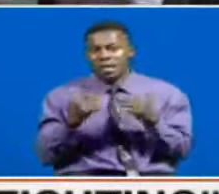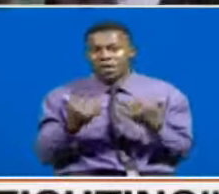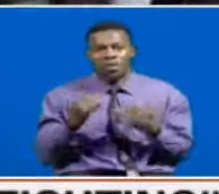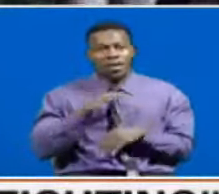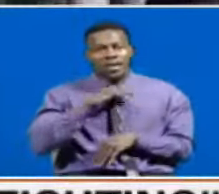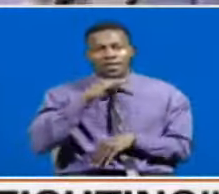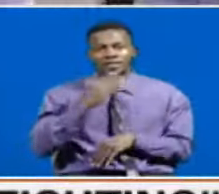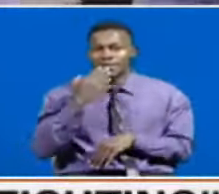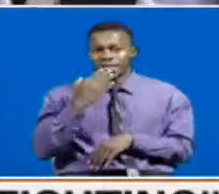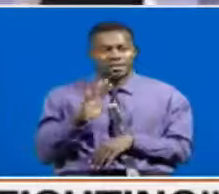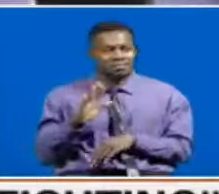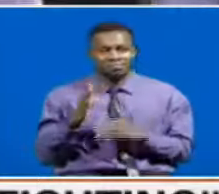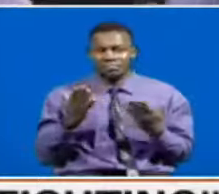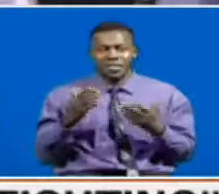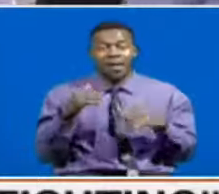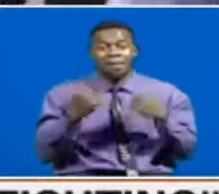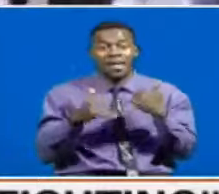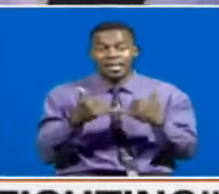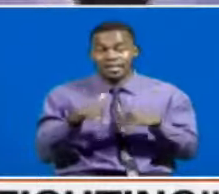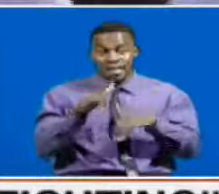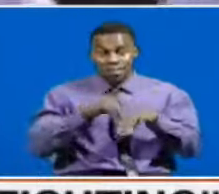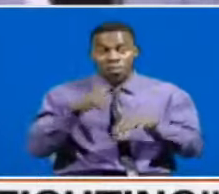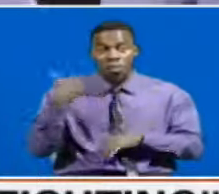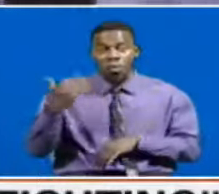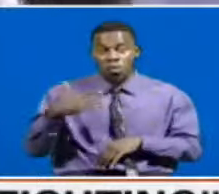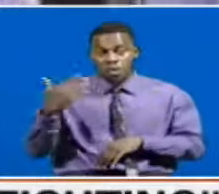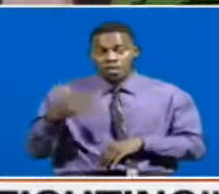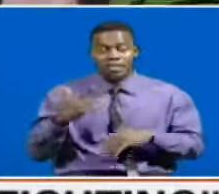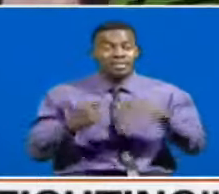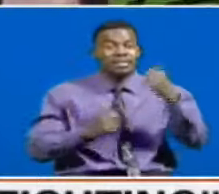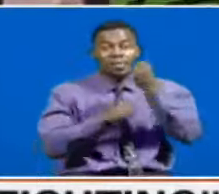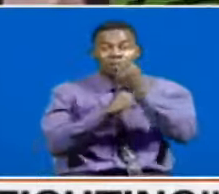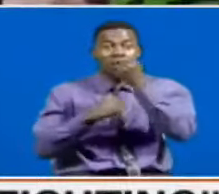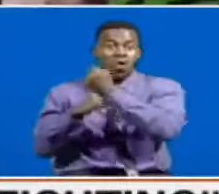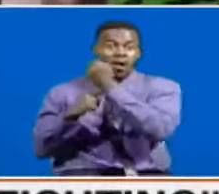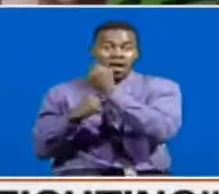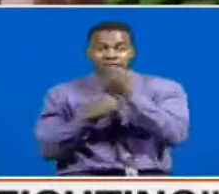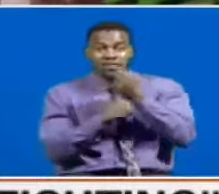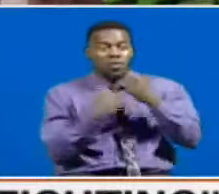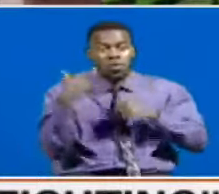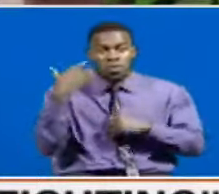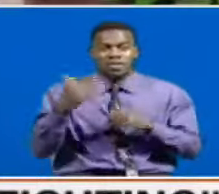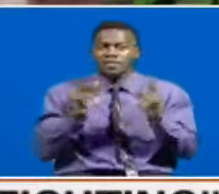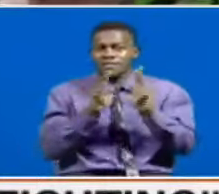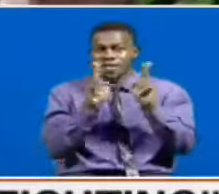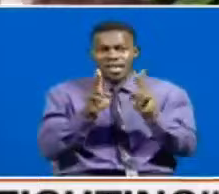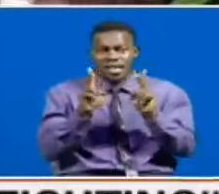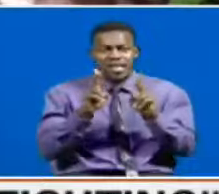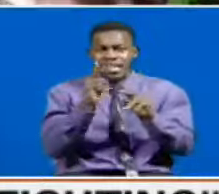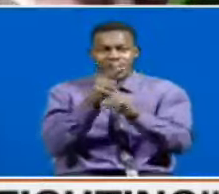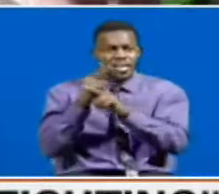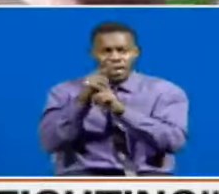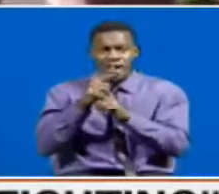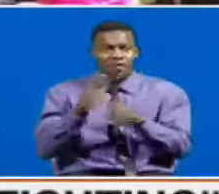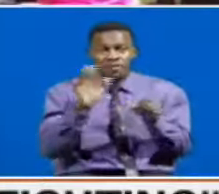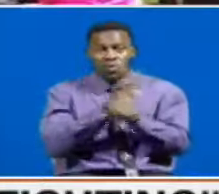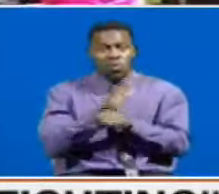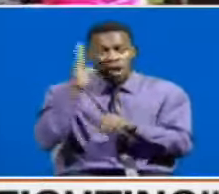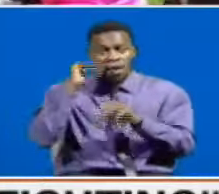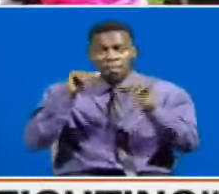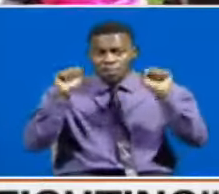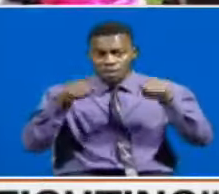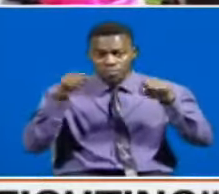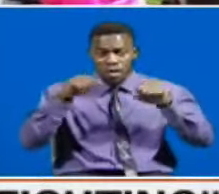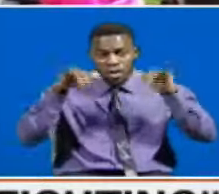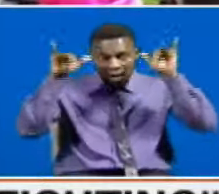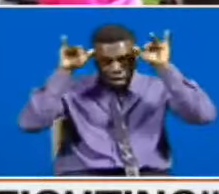Aidha, wakati wa mchezo wenyewe pia mashabiki wametakiwa kuwa ange, kwani aghalabu wengi wamepata majeraha na hata